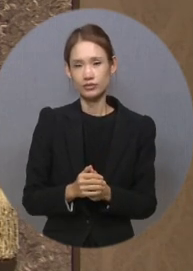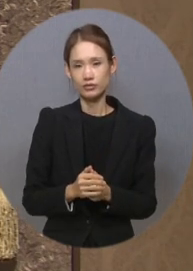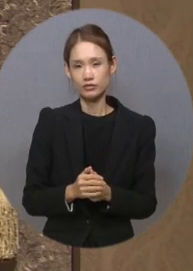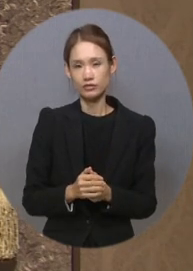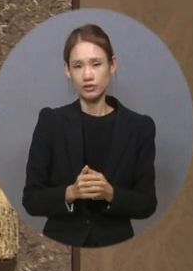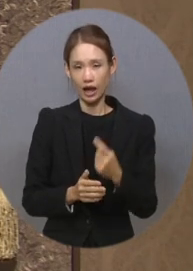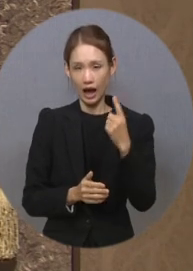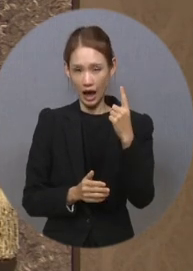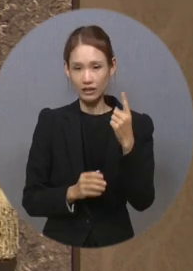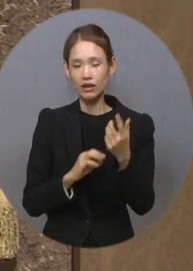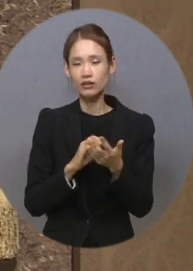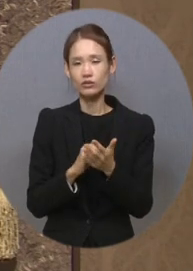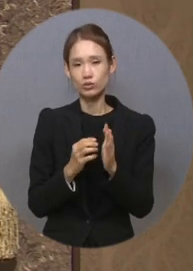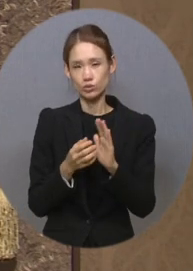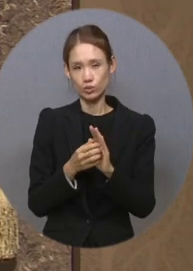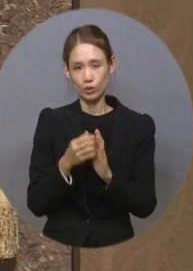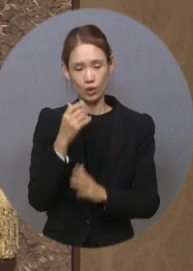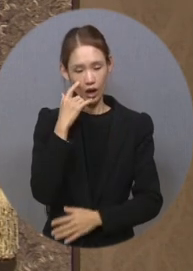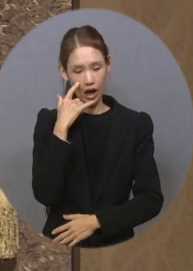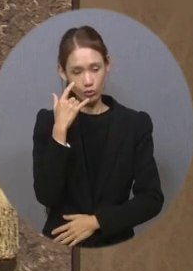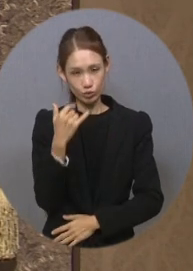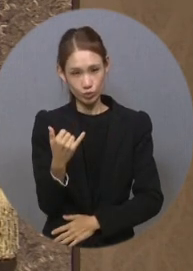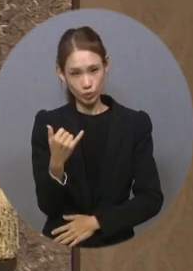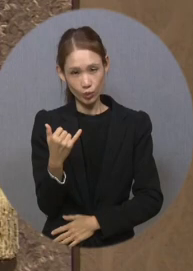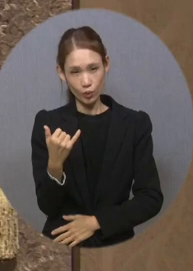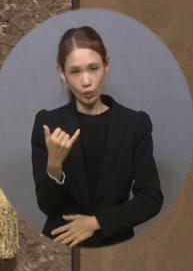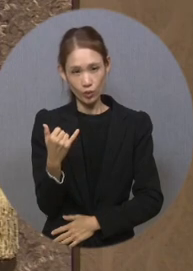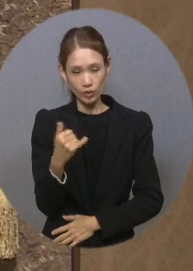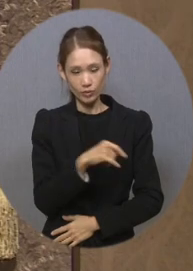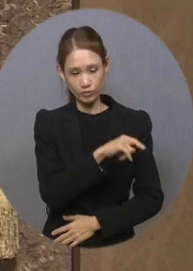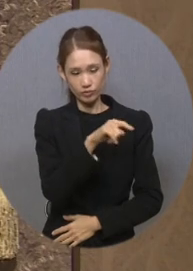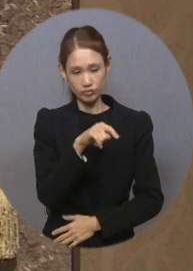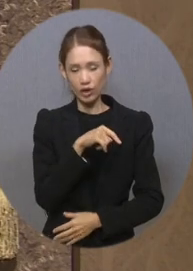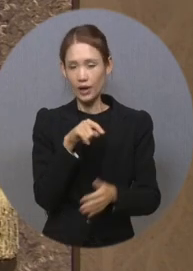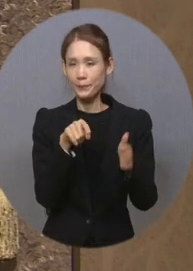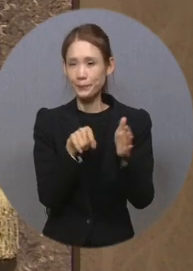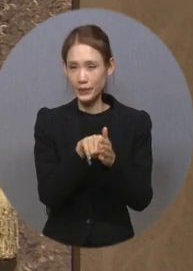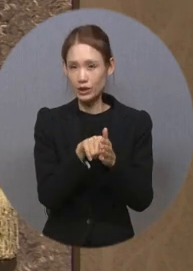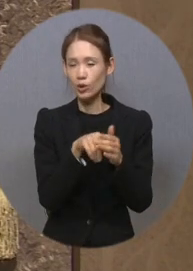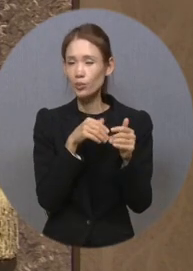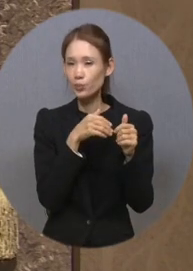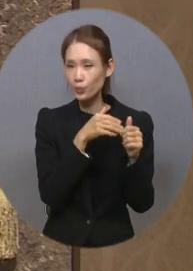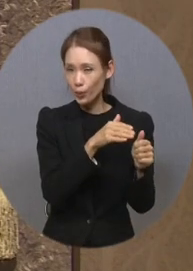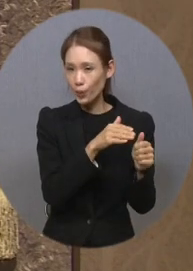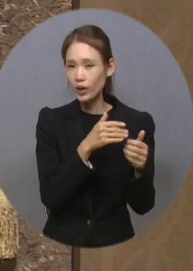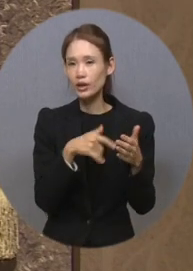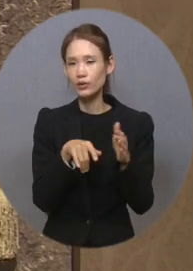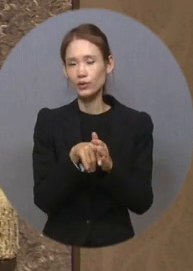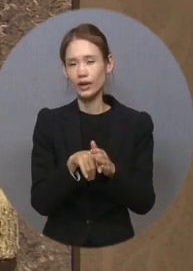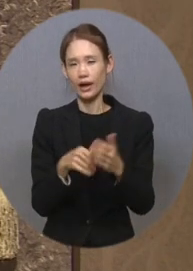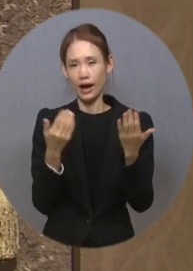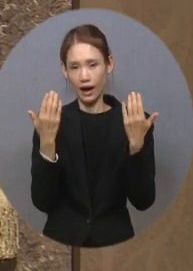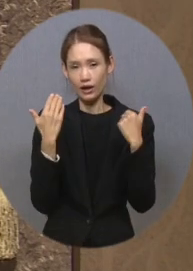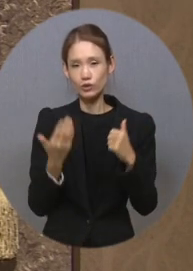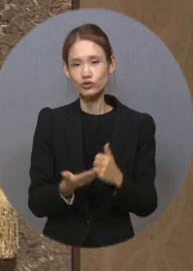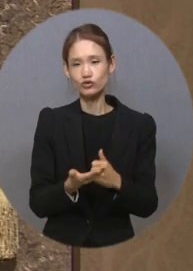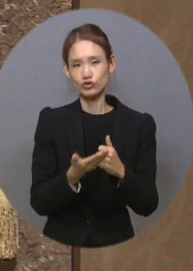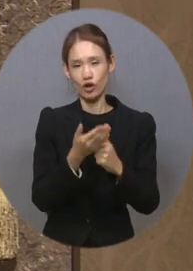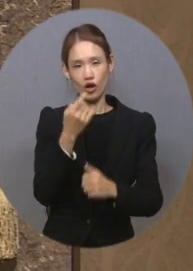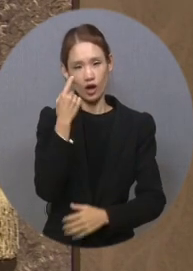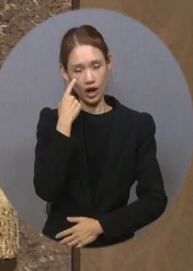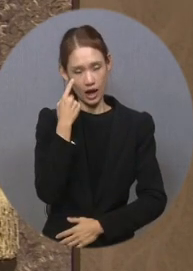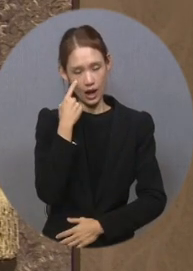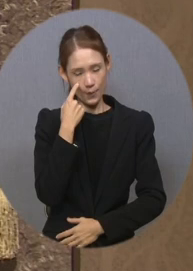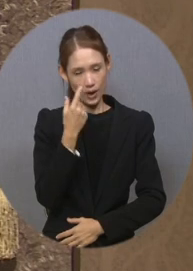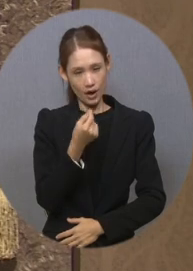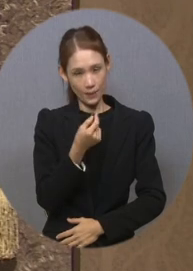학교 정도는 네. 우리 학부모님들께서 믿고 보낼 수 있는 학교를 좀 이렇게 육성하자 이렇게 해서 뭐 그런